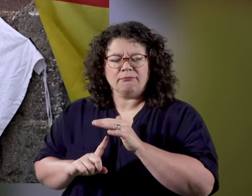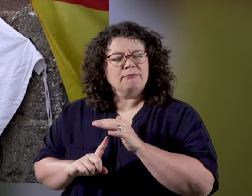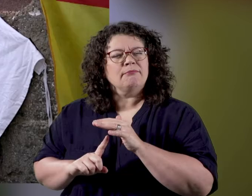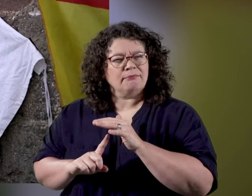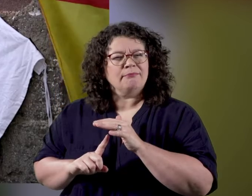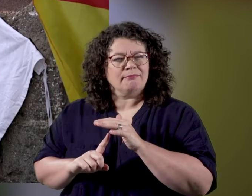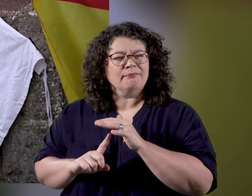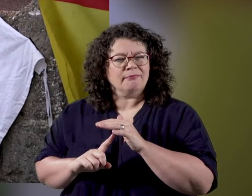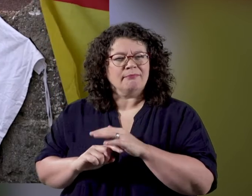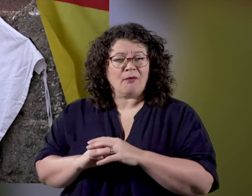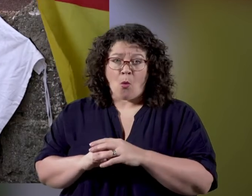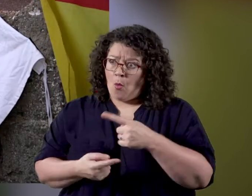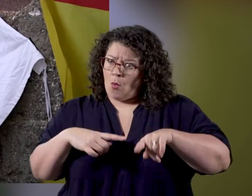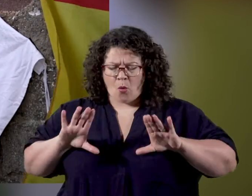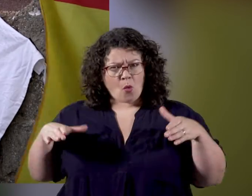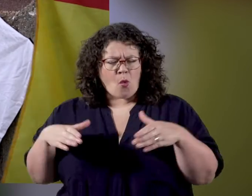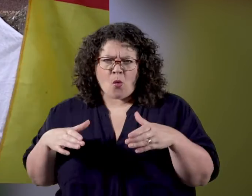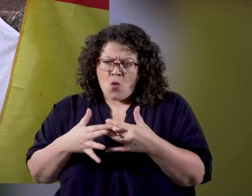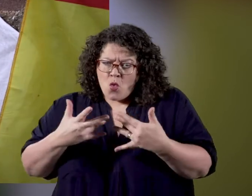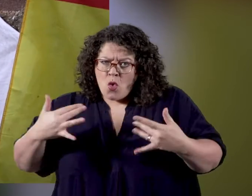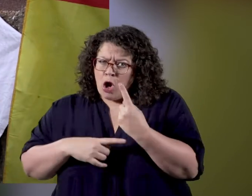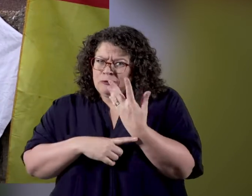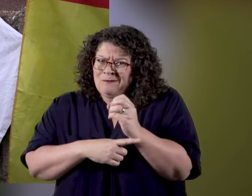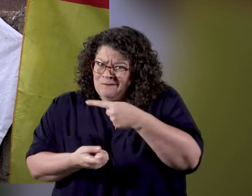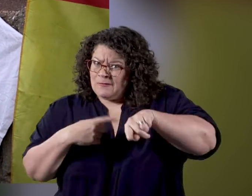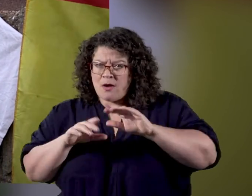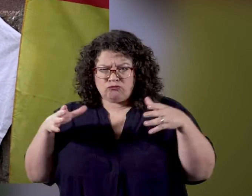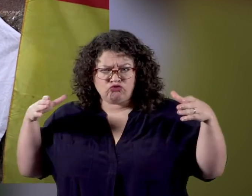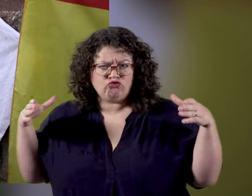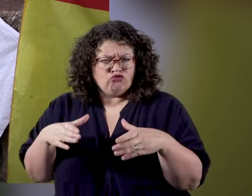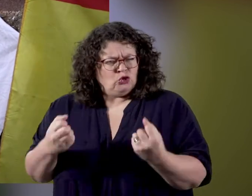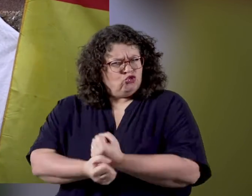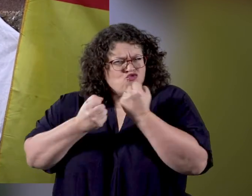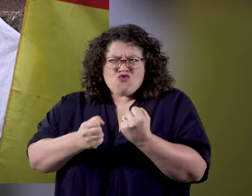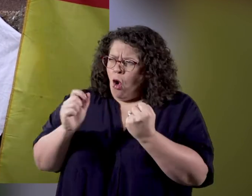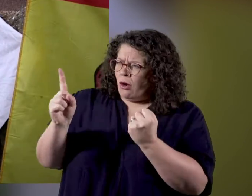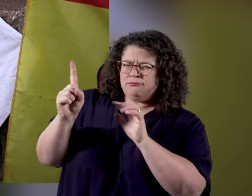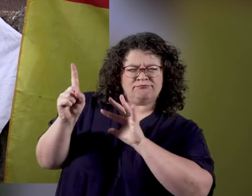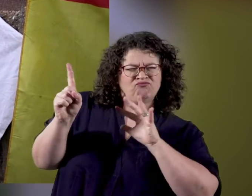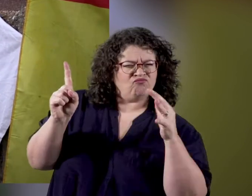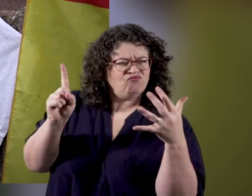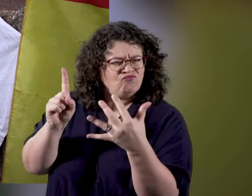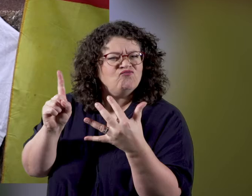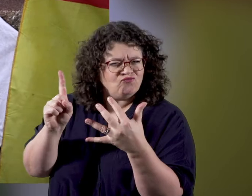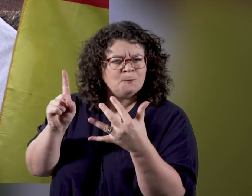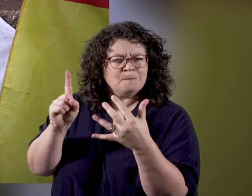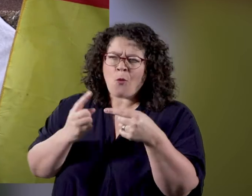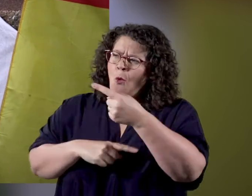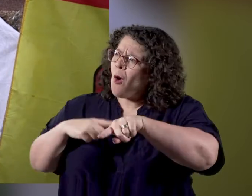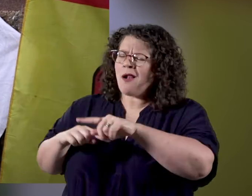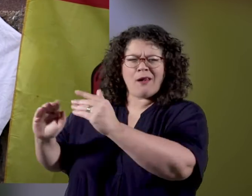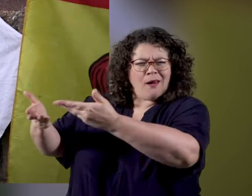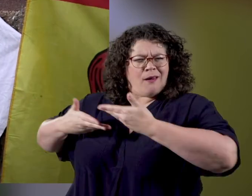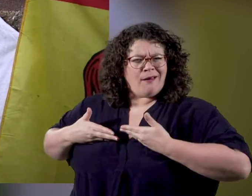uchelwyr. Gallai fod cymaint a 100 ohonom mor gryf ei osgordd. Caws am oll ganddo darian,